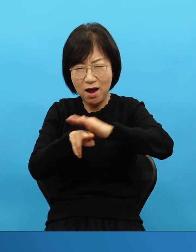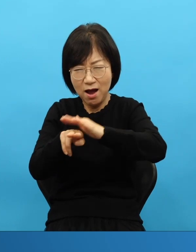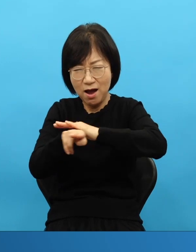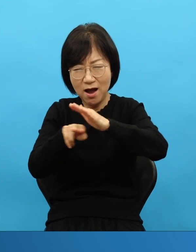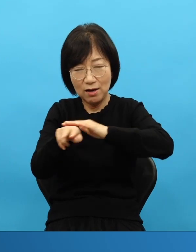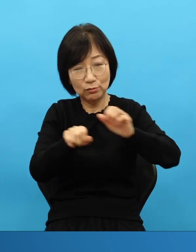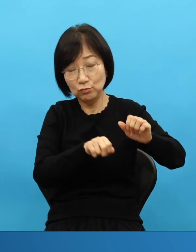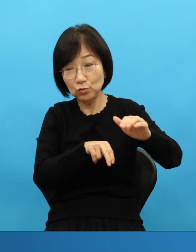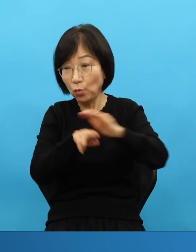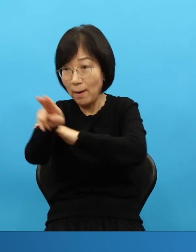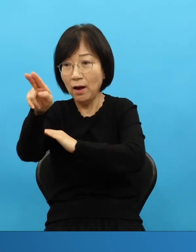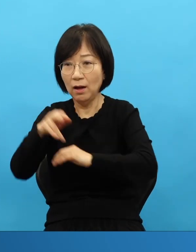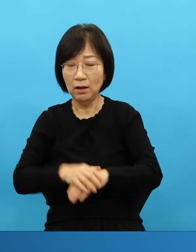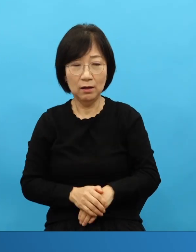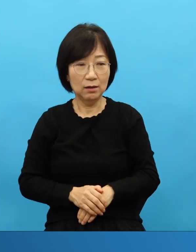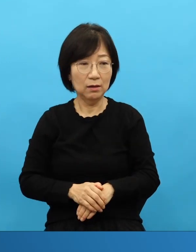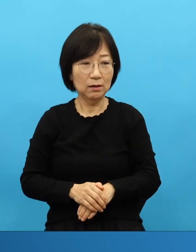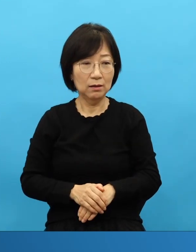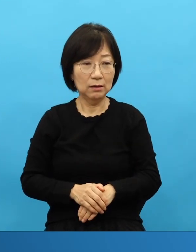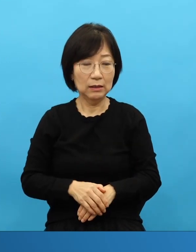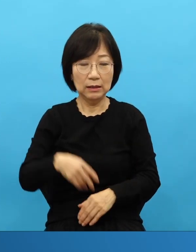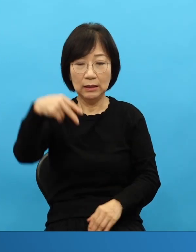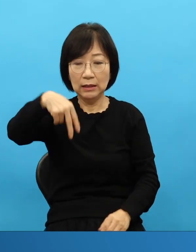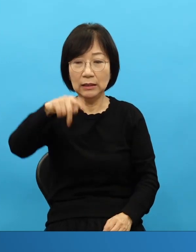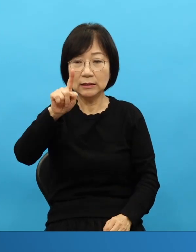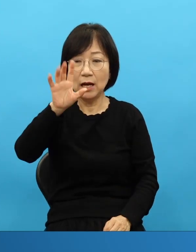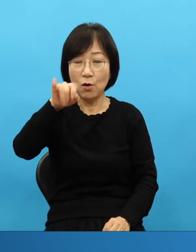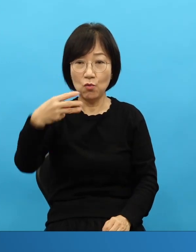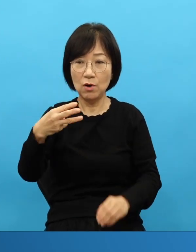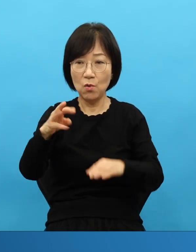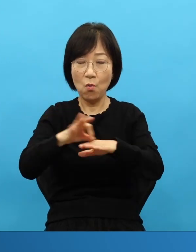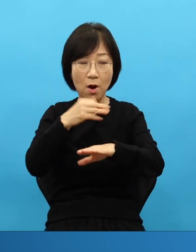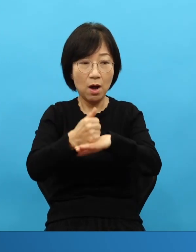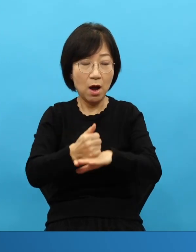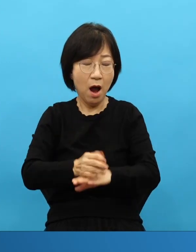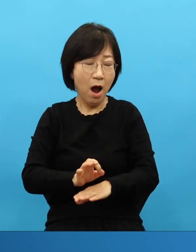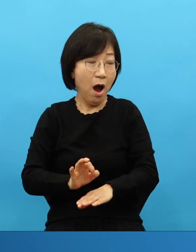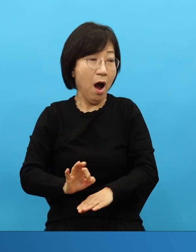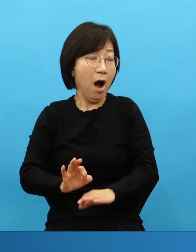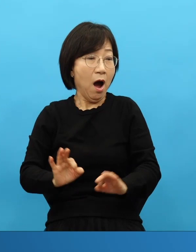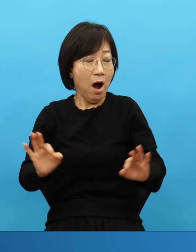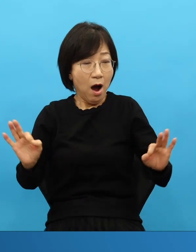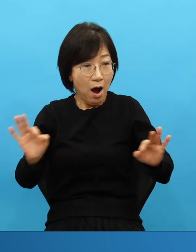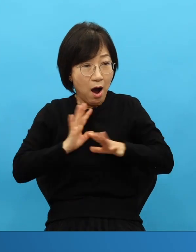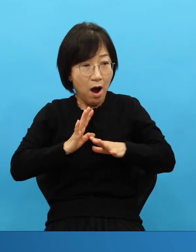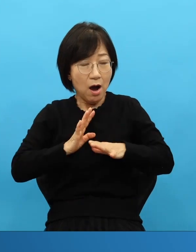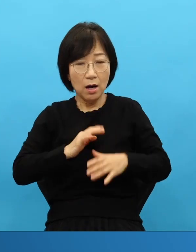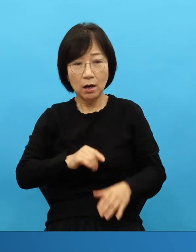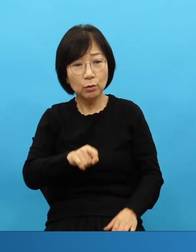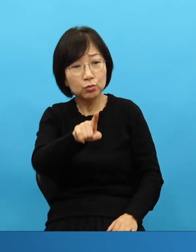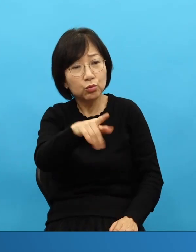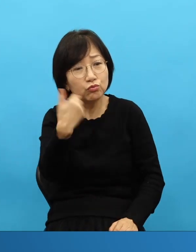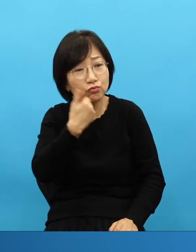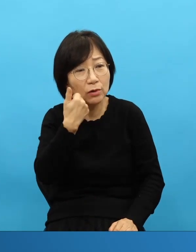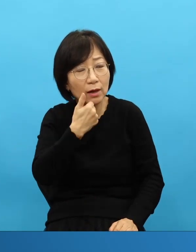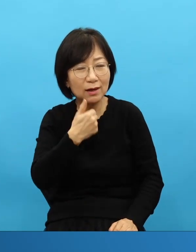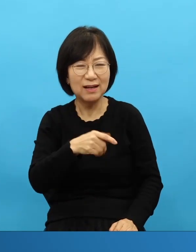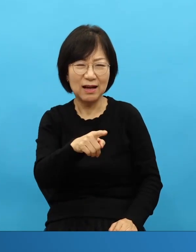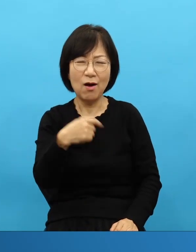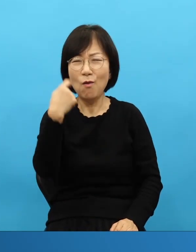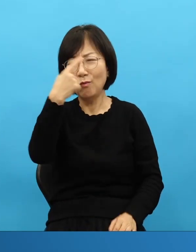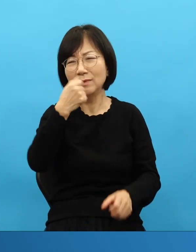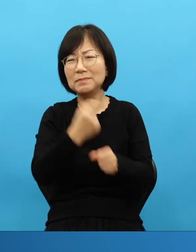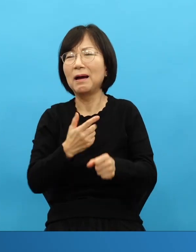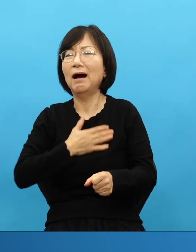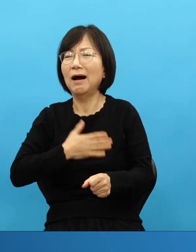왕도 놀래버린 겁니다. Even King Saul was surprised. 도대체 네가 누구냐? Who in the world are you? 몰라서 묻는 거 아닙니다. 전에부터 그 악기 치고도